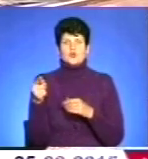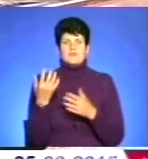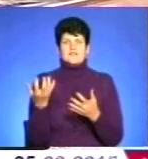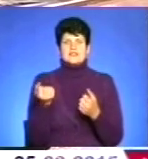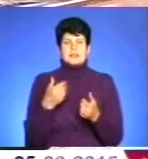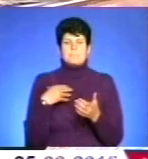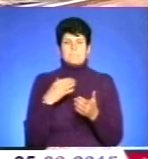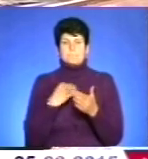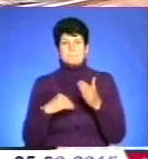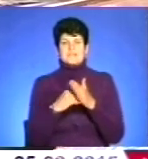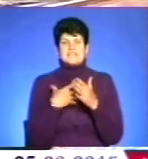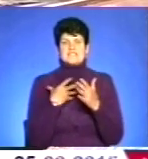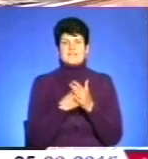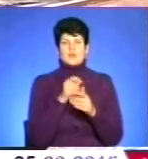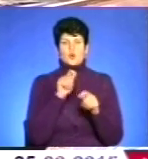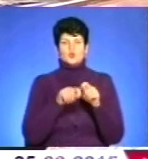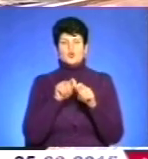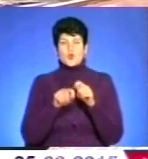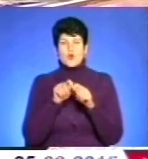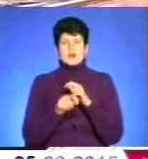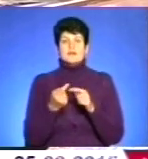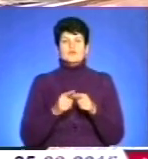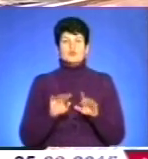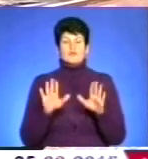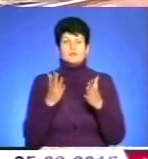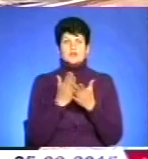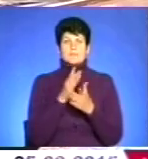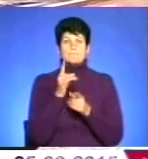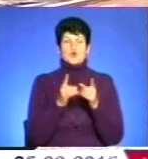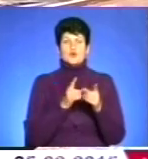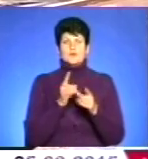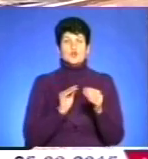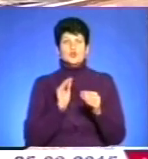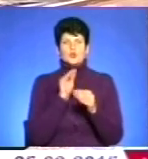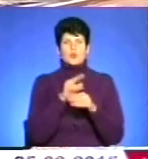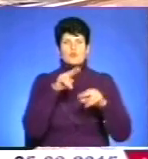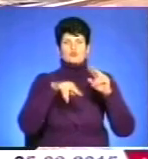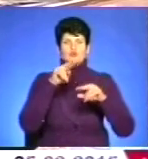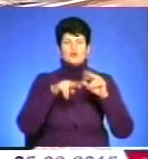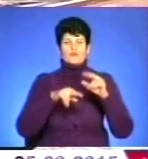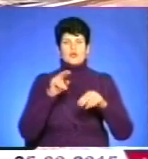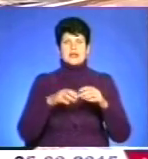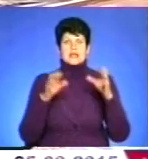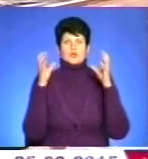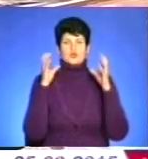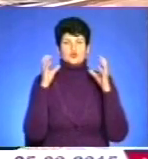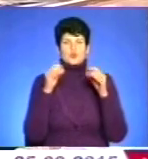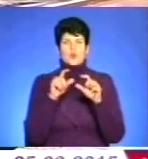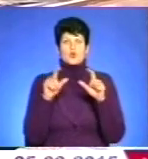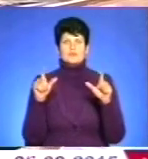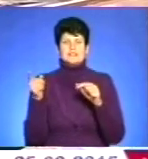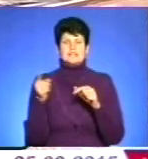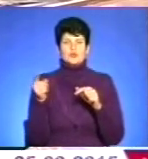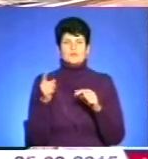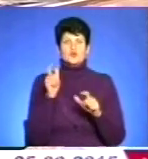під свій контроль, і в даному випадку йдеться про реконструкцію і добудову радіологічного корпусу